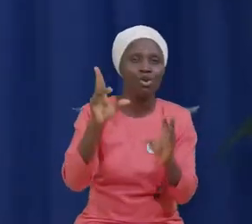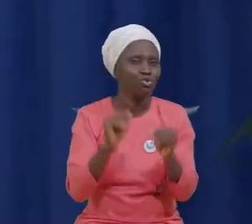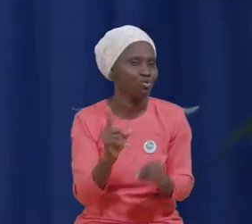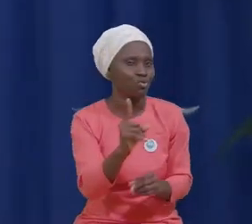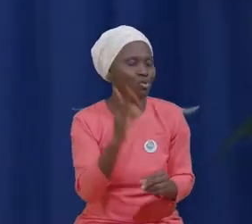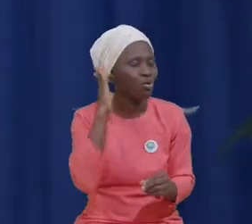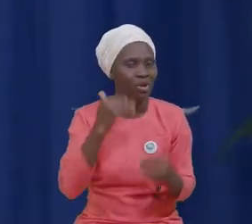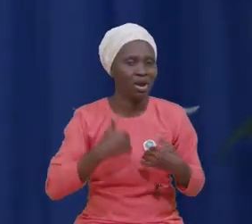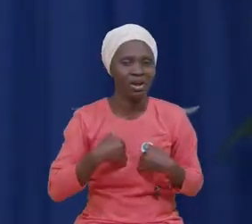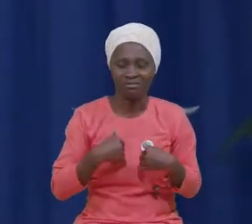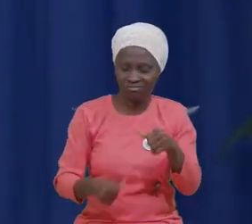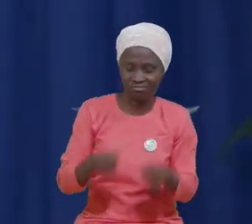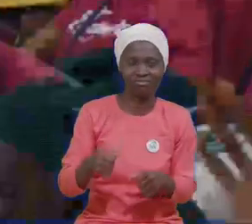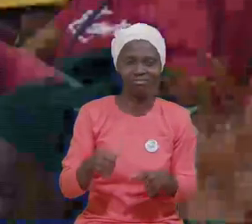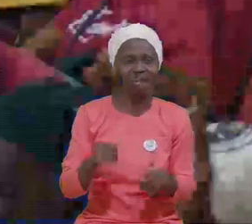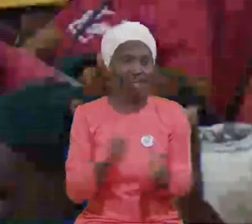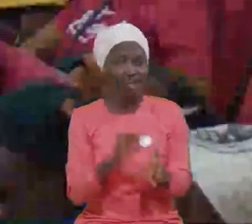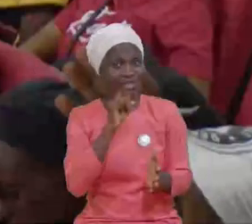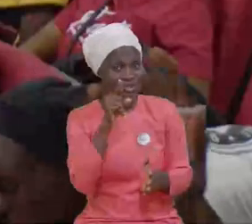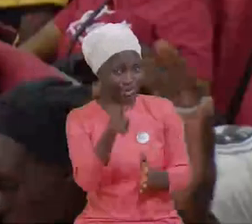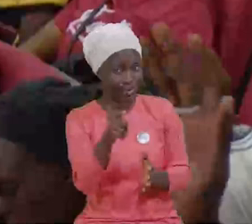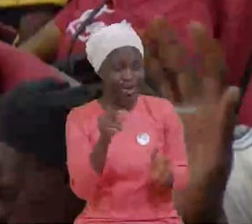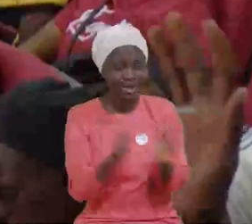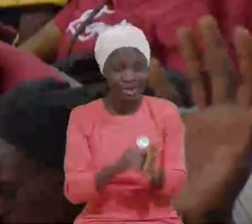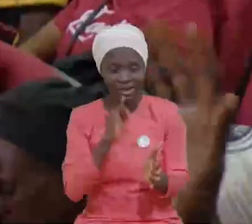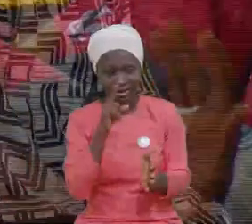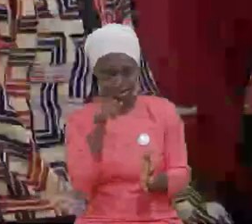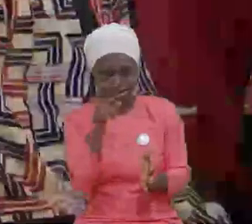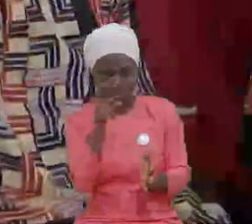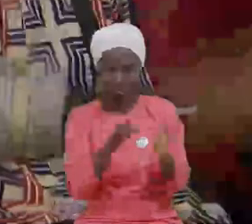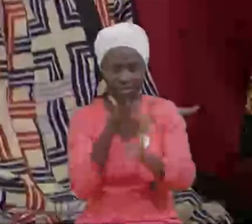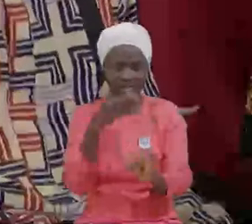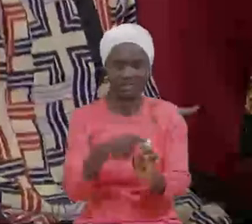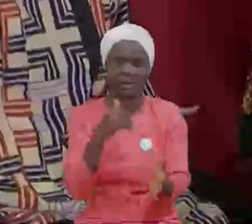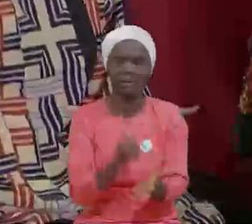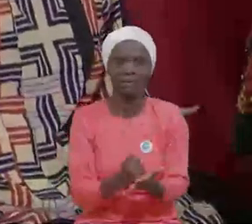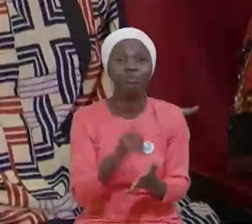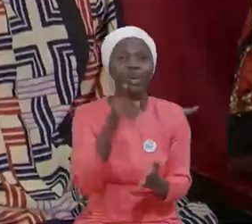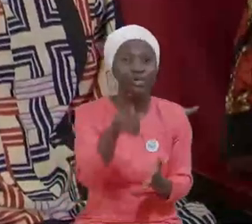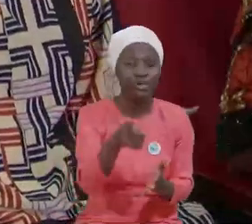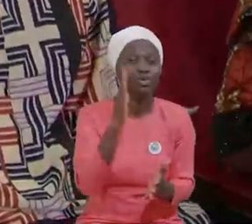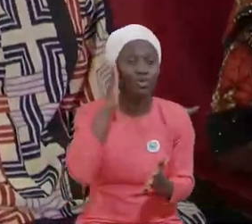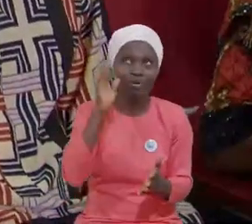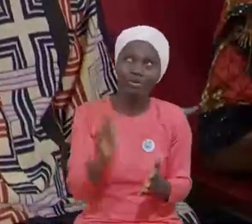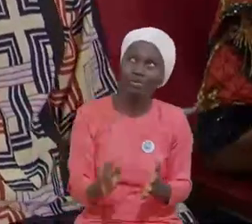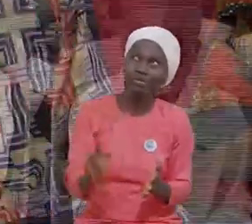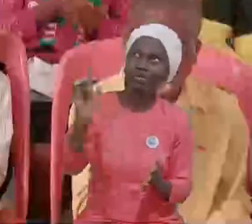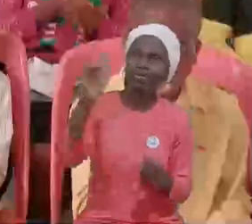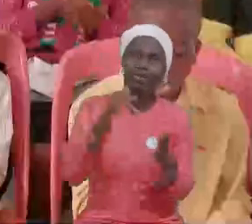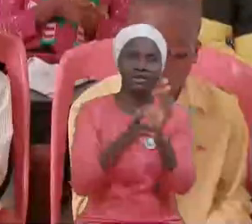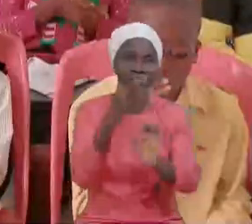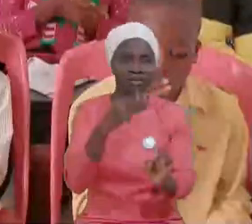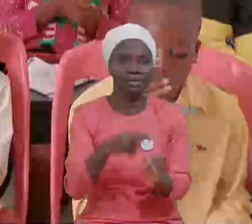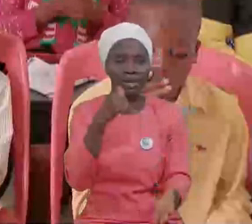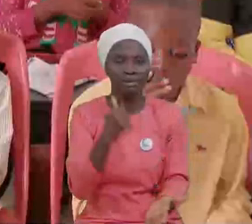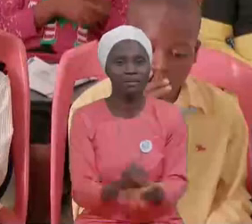personne n'aura plus de doute. Ah, c'est toi? J'ai dit, ah, ça c'est toi. Tu vas prendre l'envol